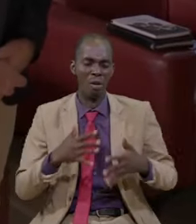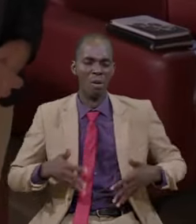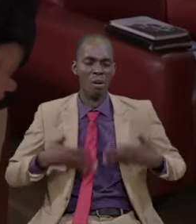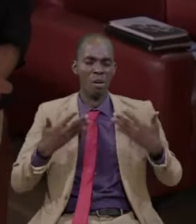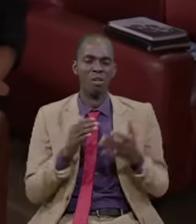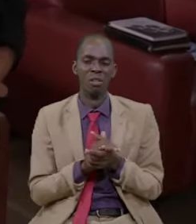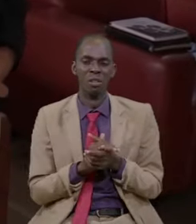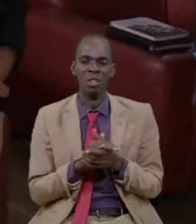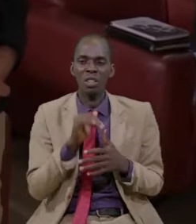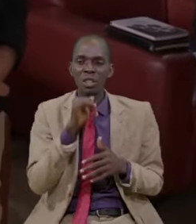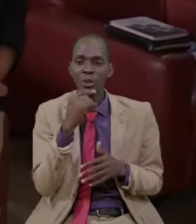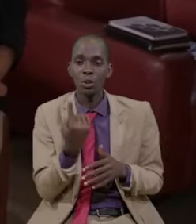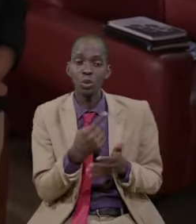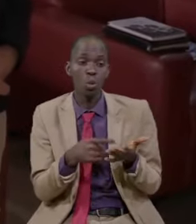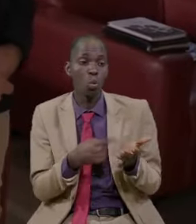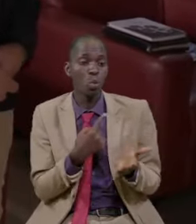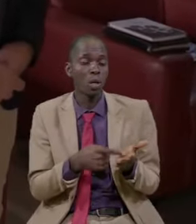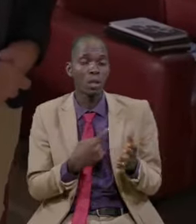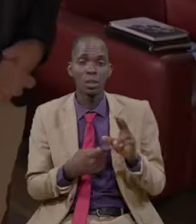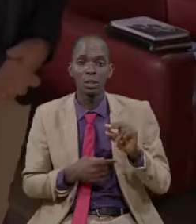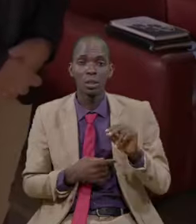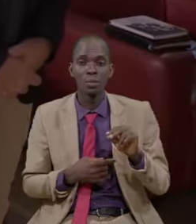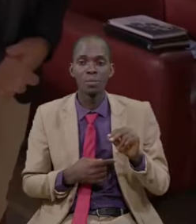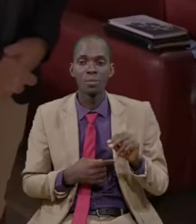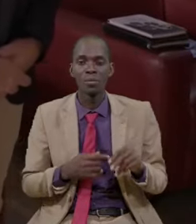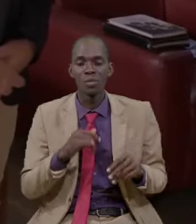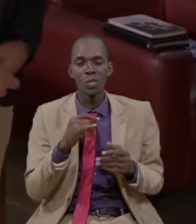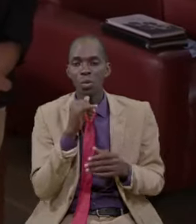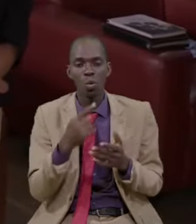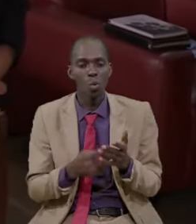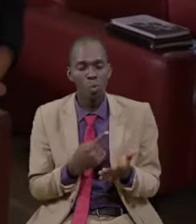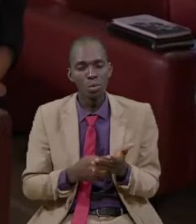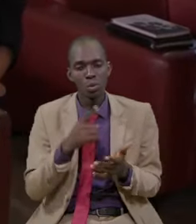Pas une fois en passant. Vous prenez votre position.